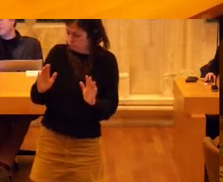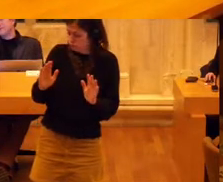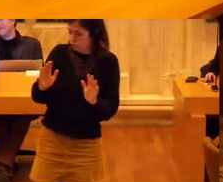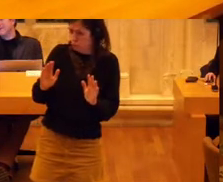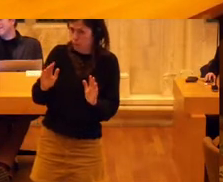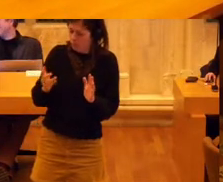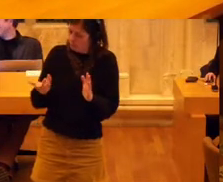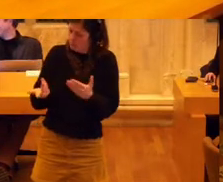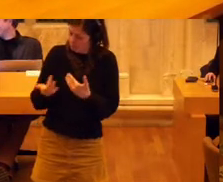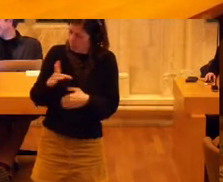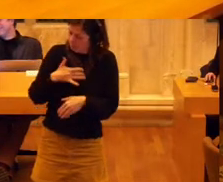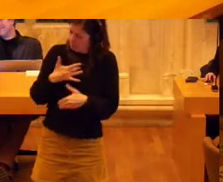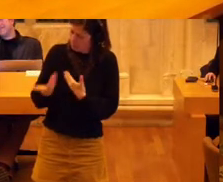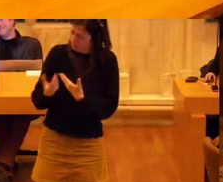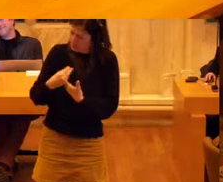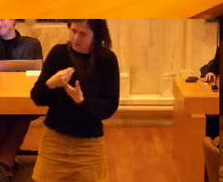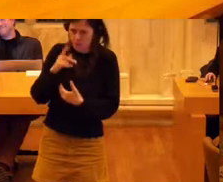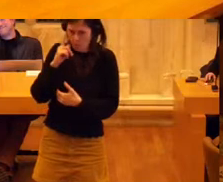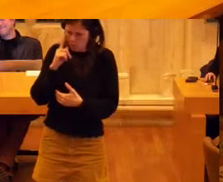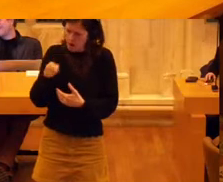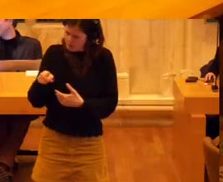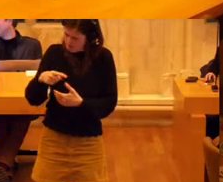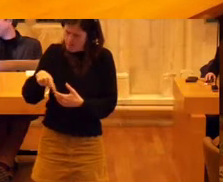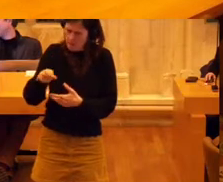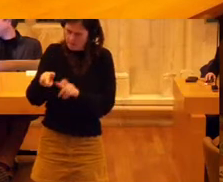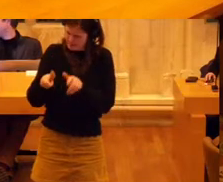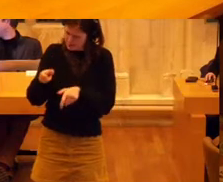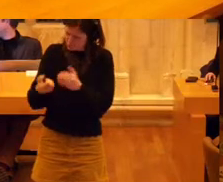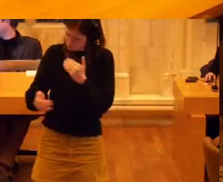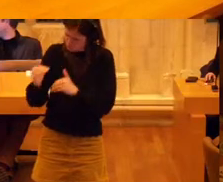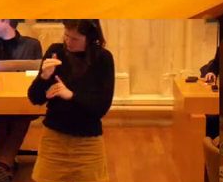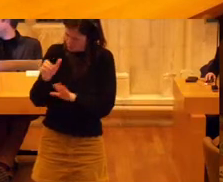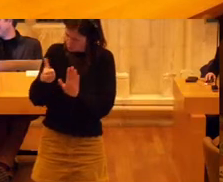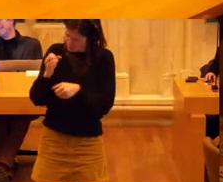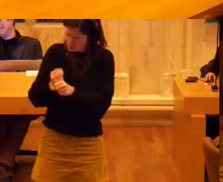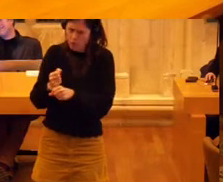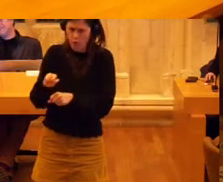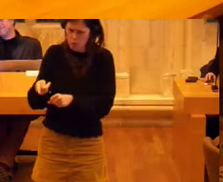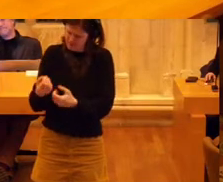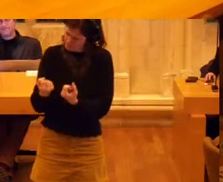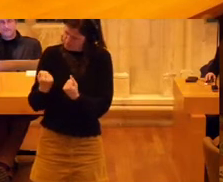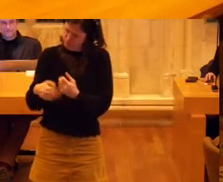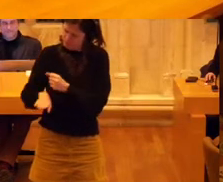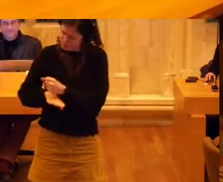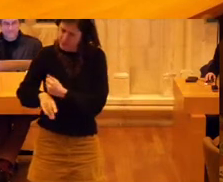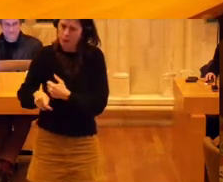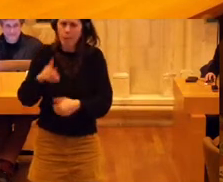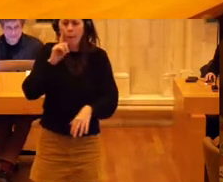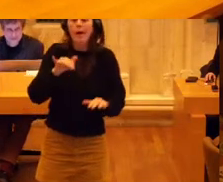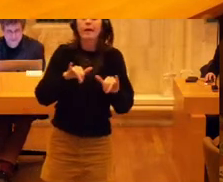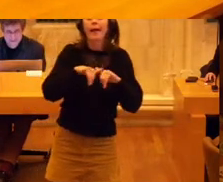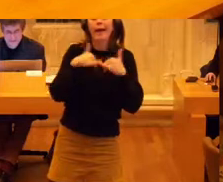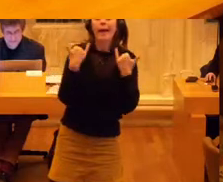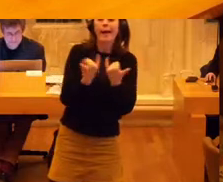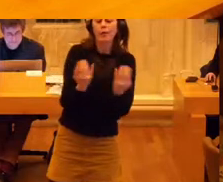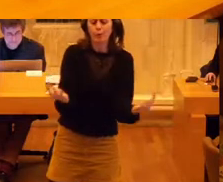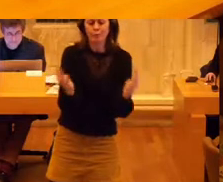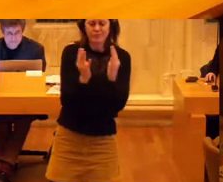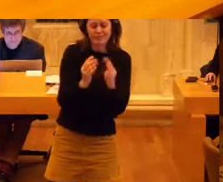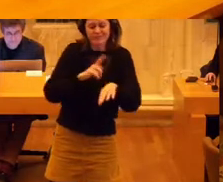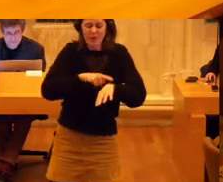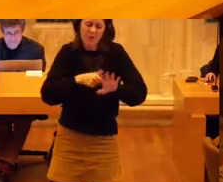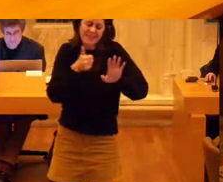cet apport, souvent des piliers dans nos conseils de quartier. Parce qu'on a beau faire toutes les réunions de toutes les plénières des conseils de quartier à partir